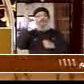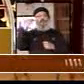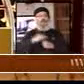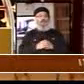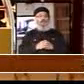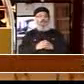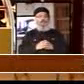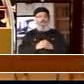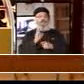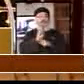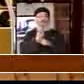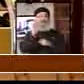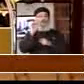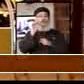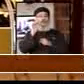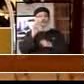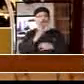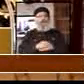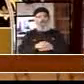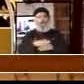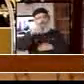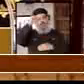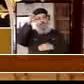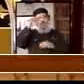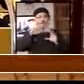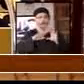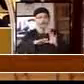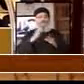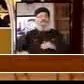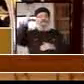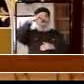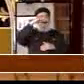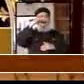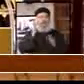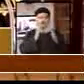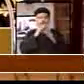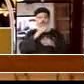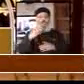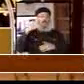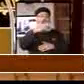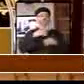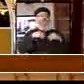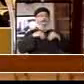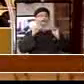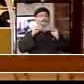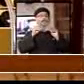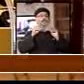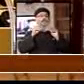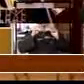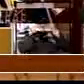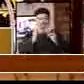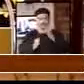ناسك عايش في البرية قليته بسيطة جدا جدا، نزل السوق يبيع شغل